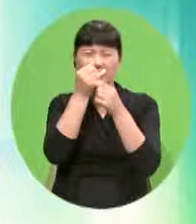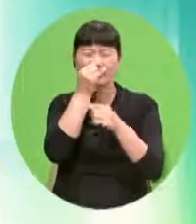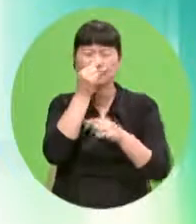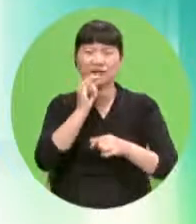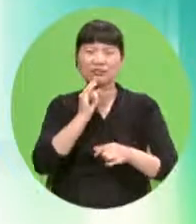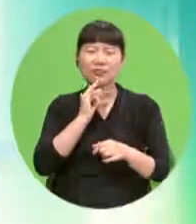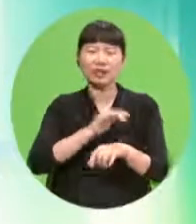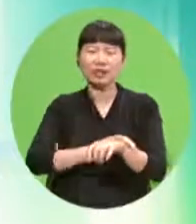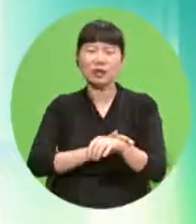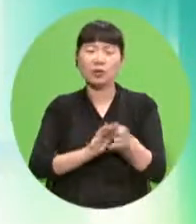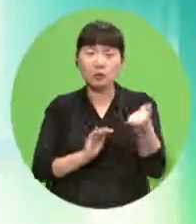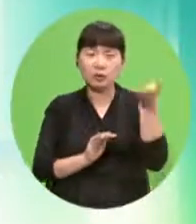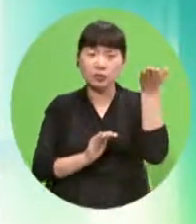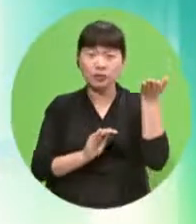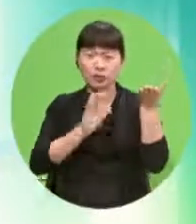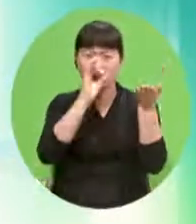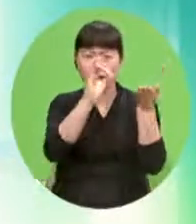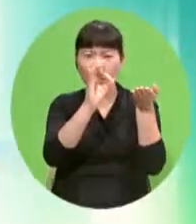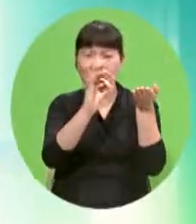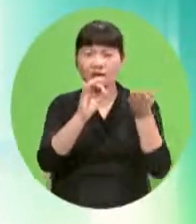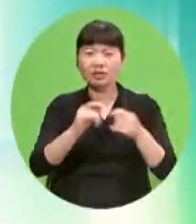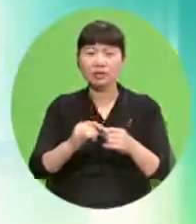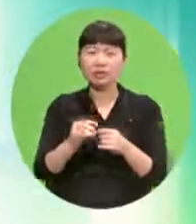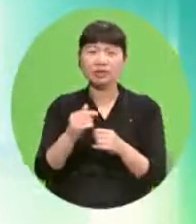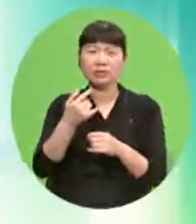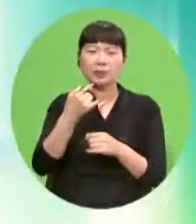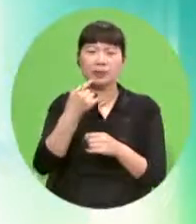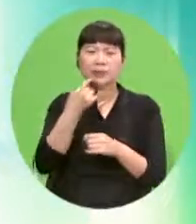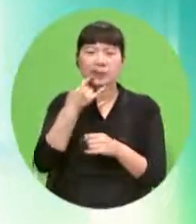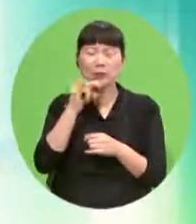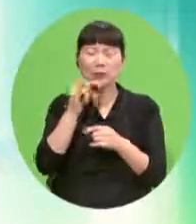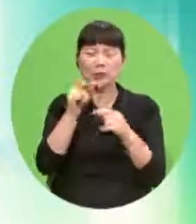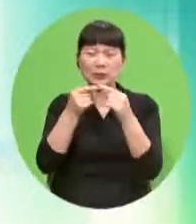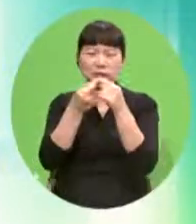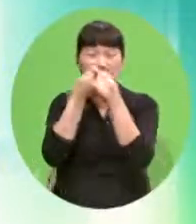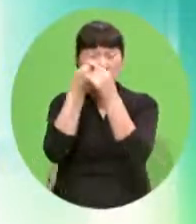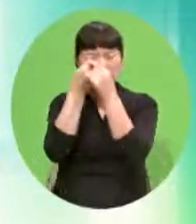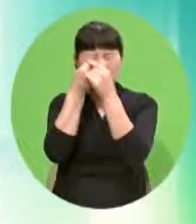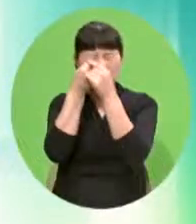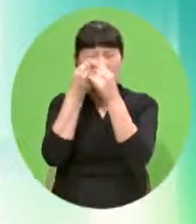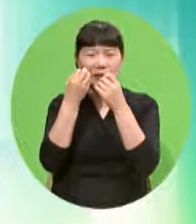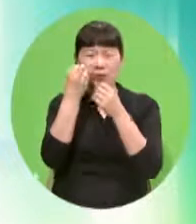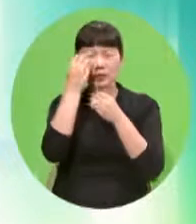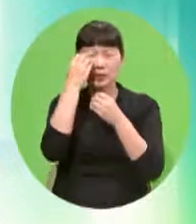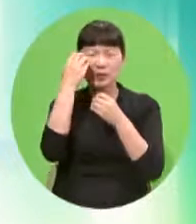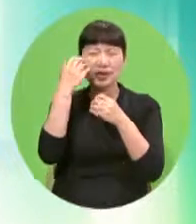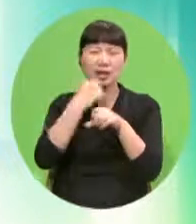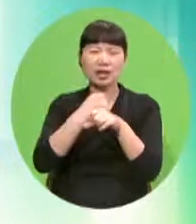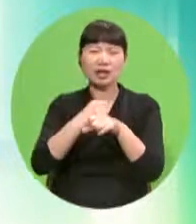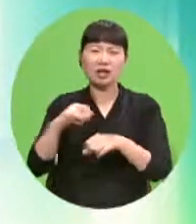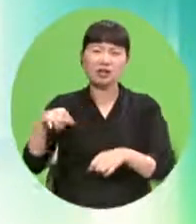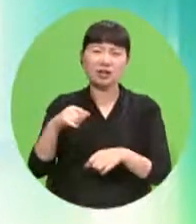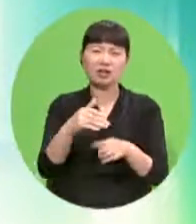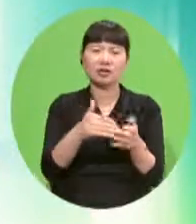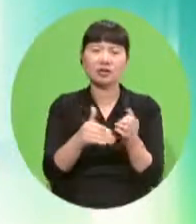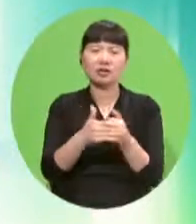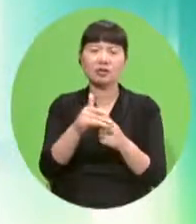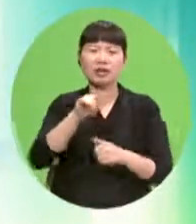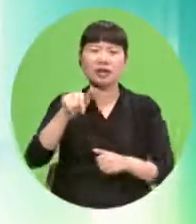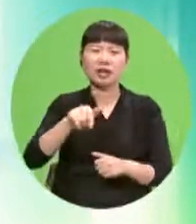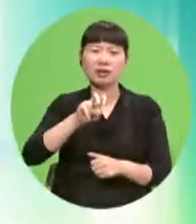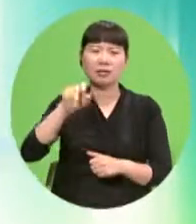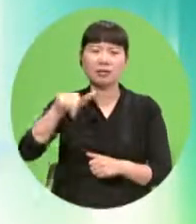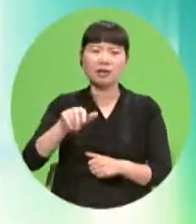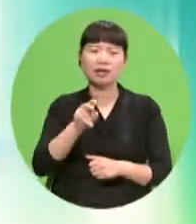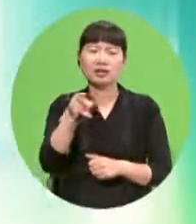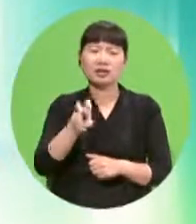있는 경우가 네. 네. 눈곱이 많이 껴있죠. 근데 저게 세균이 자라서 된 세균에 의한 각막염이